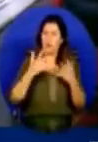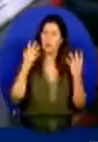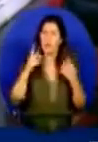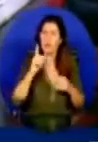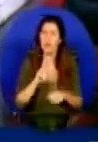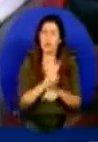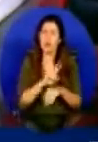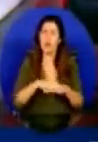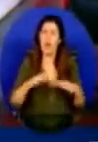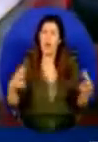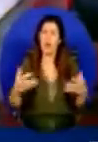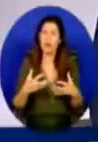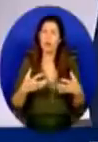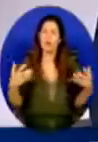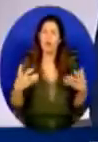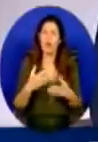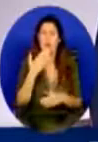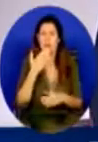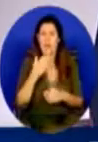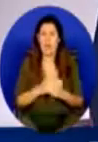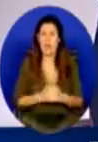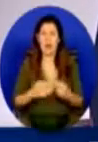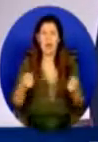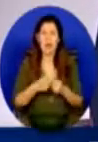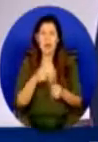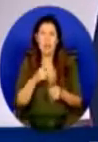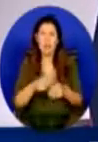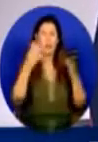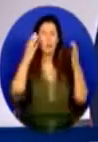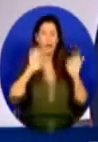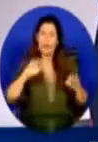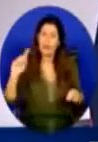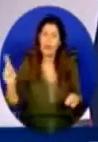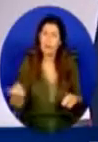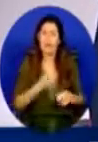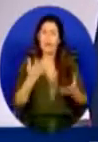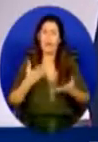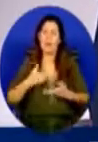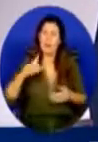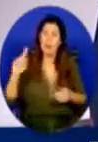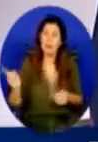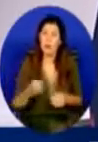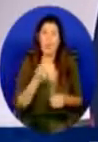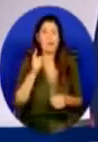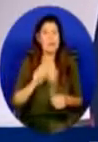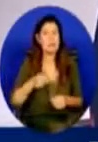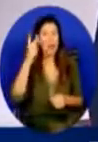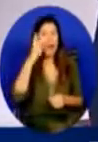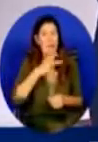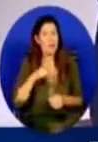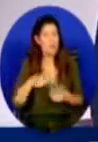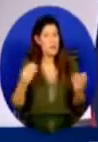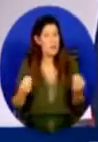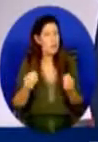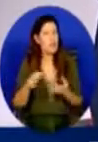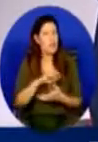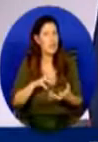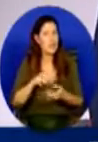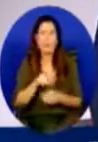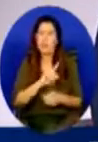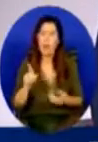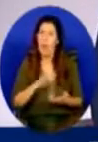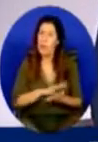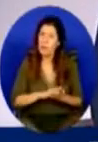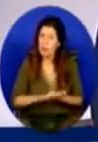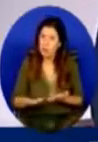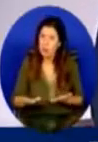עם ישראל. ובהקשר הזה, אנחנו מכבדים את כולם ומקבלים את כולם. צריך להבין שהעניין הוא סבוך. כן, הוא לא פשוט.